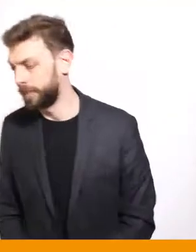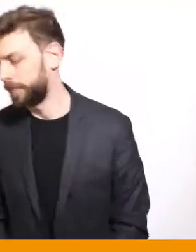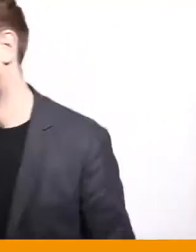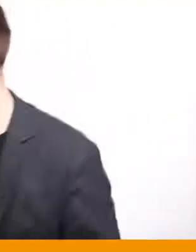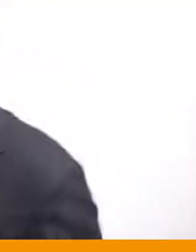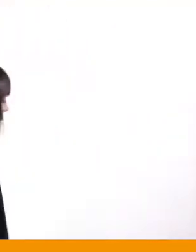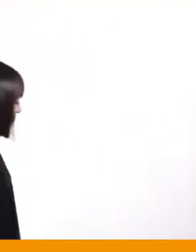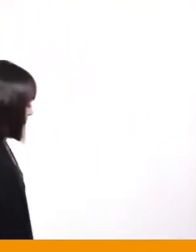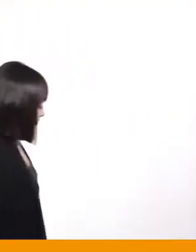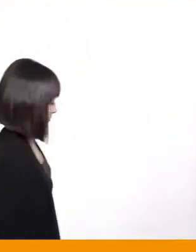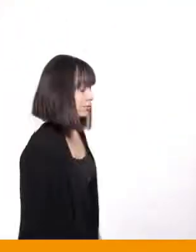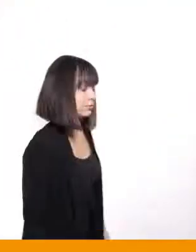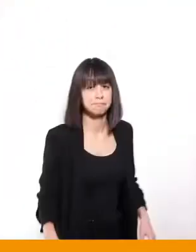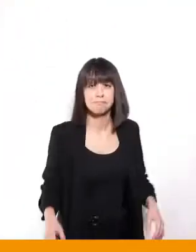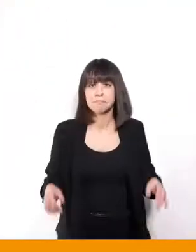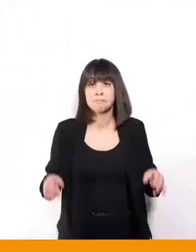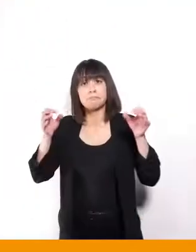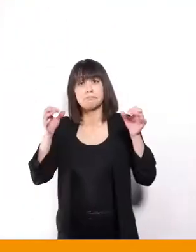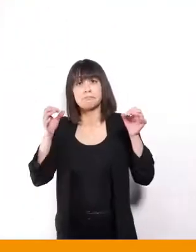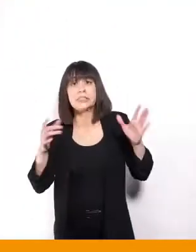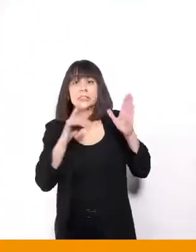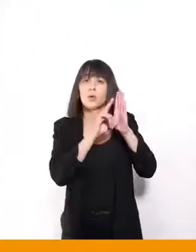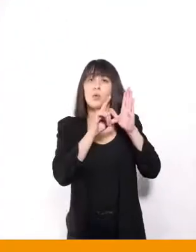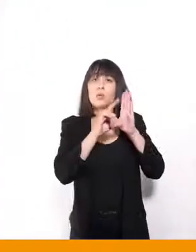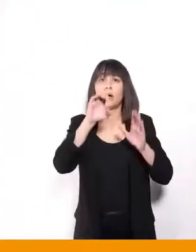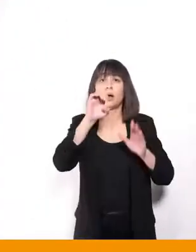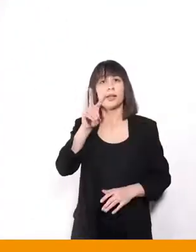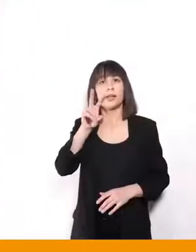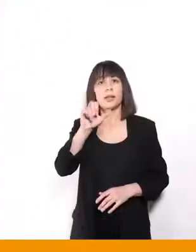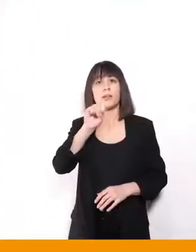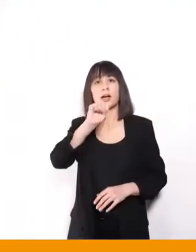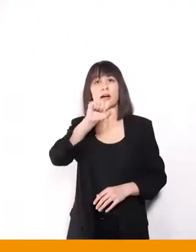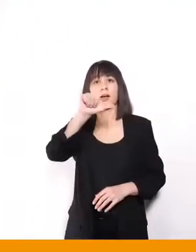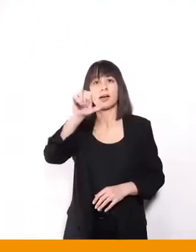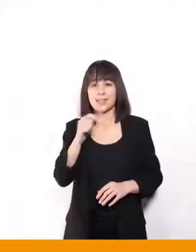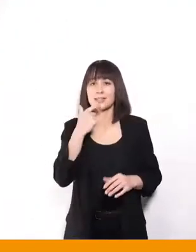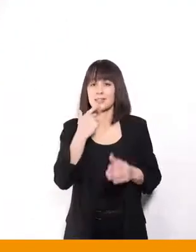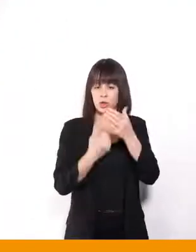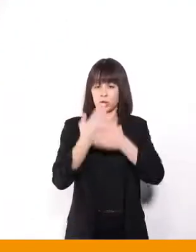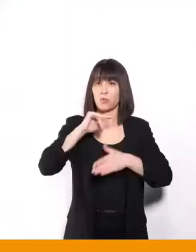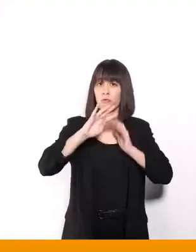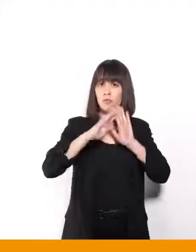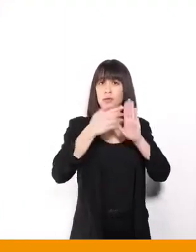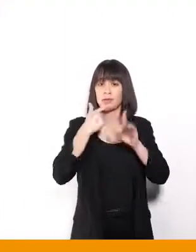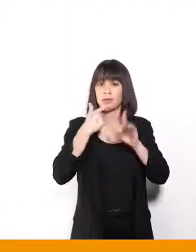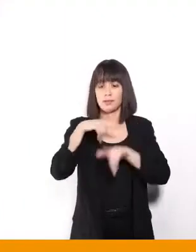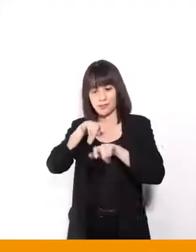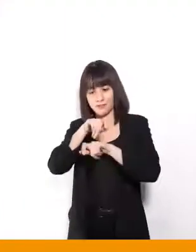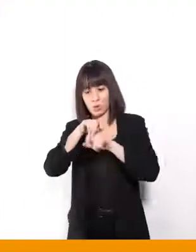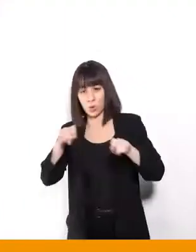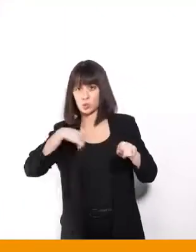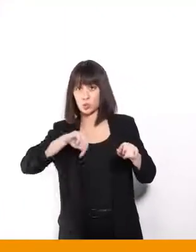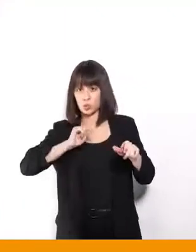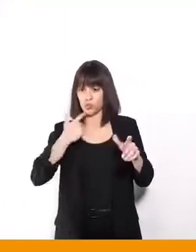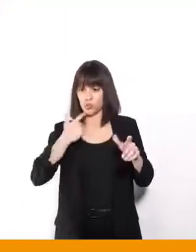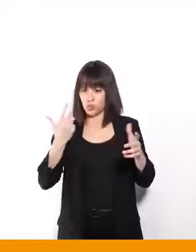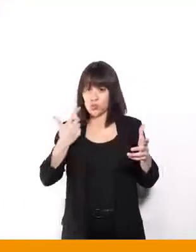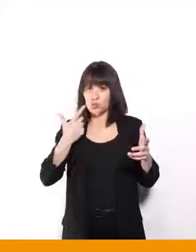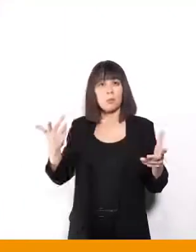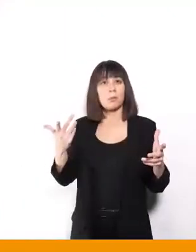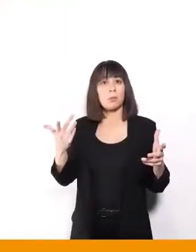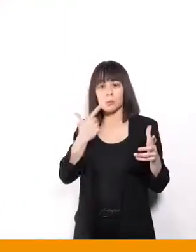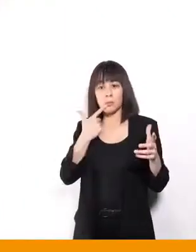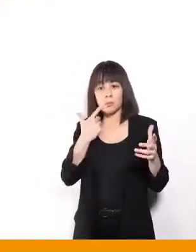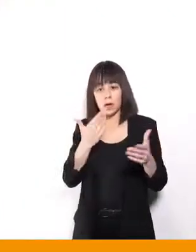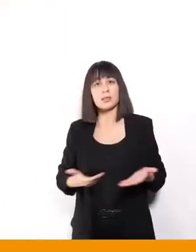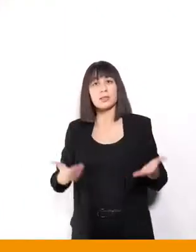qui voulait intégrer de nouveaux critères d'évaluation de notre prospérité collective, qui met